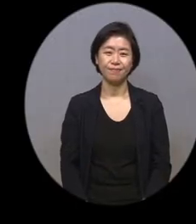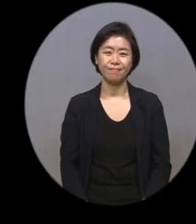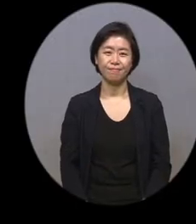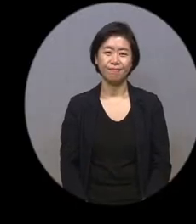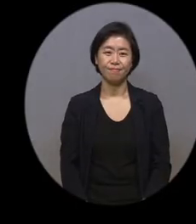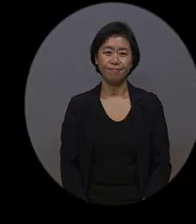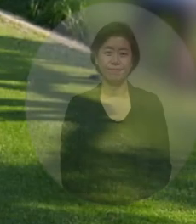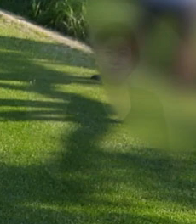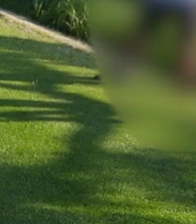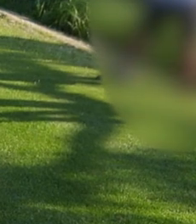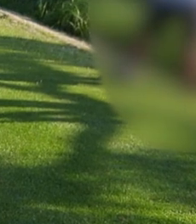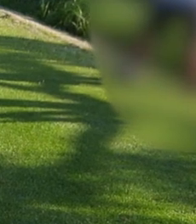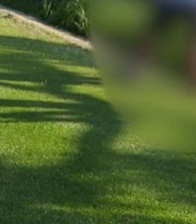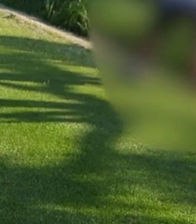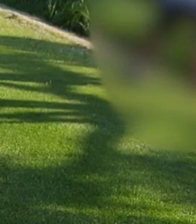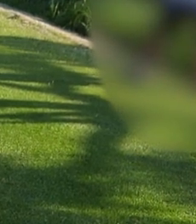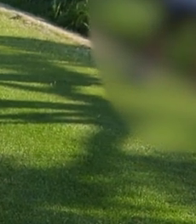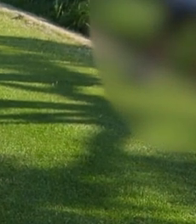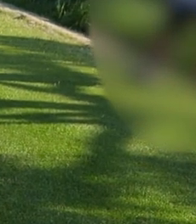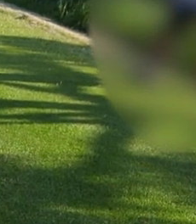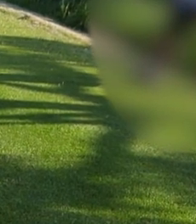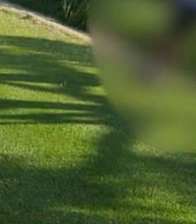힘내세요.